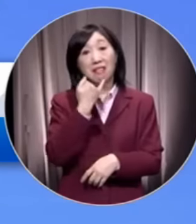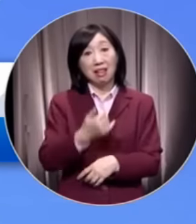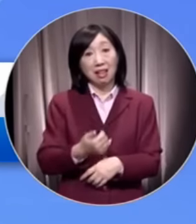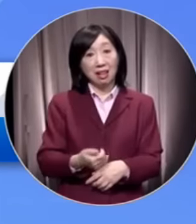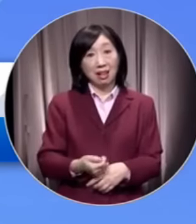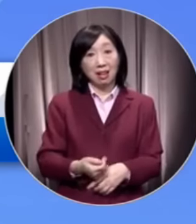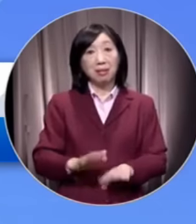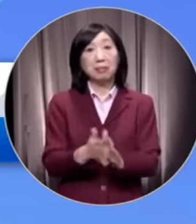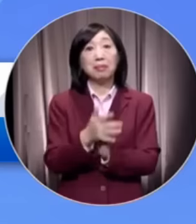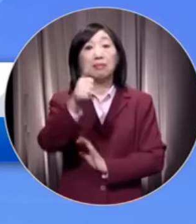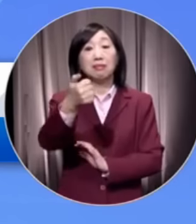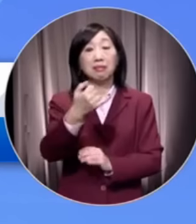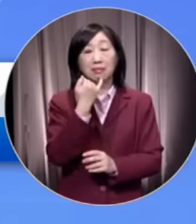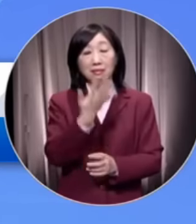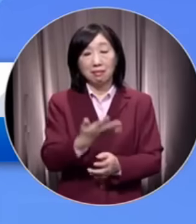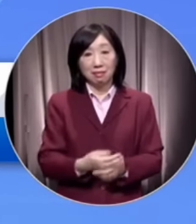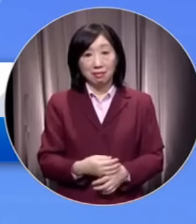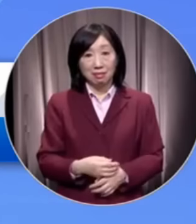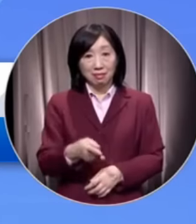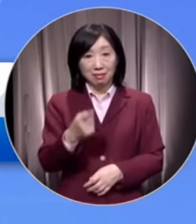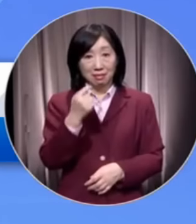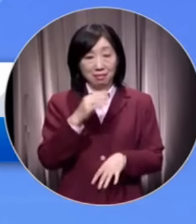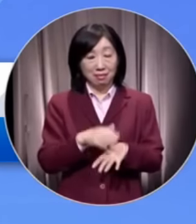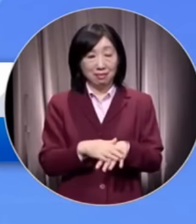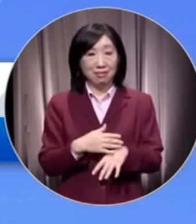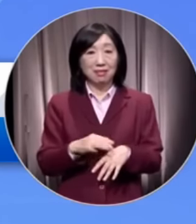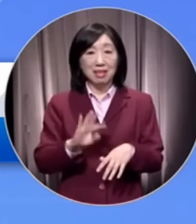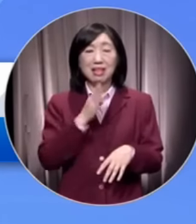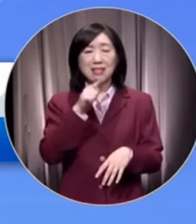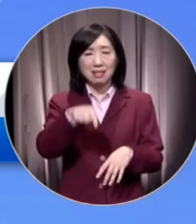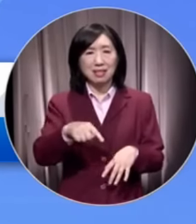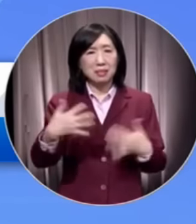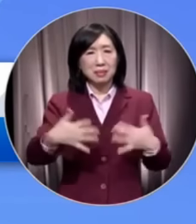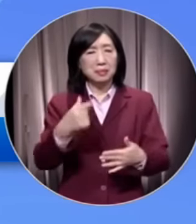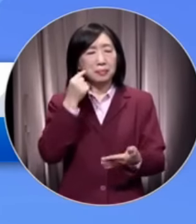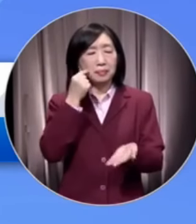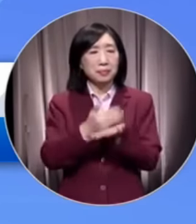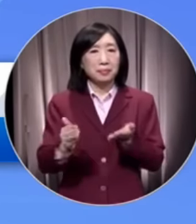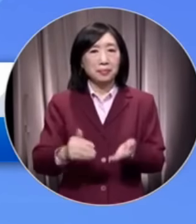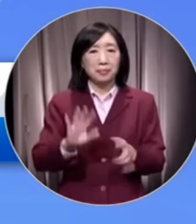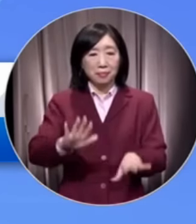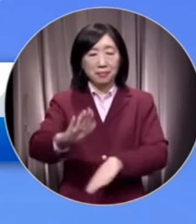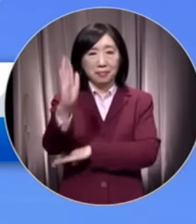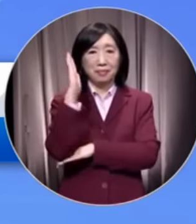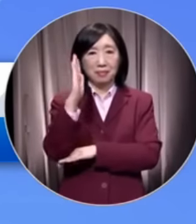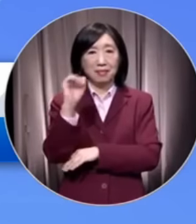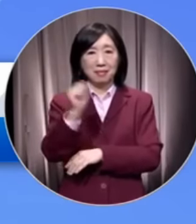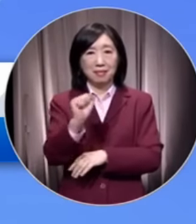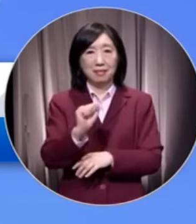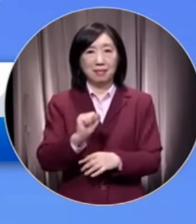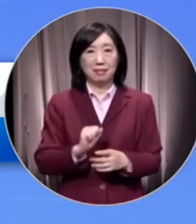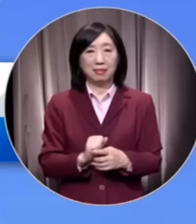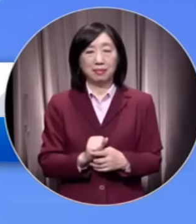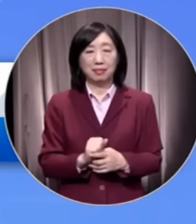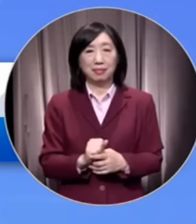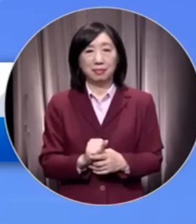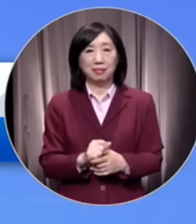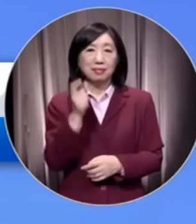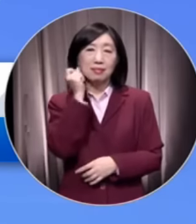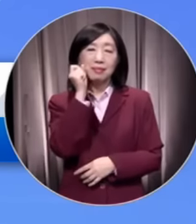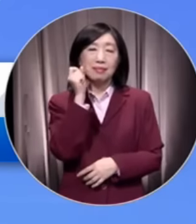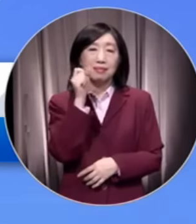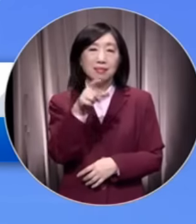小气的？这个问题不能解决。我们今天政府不能够把今天薪